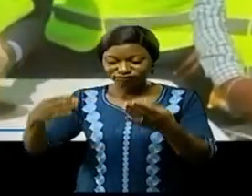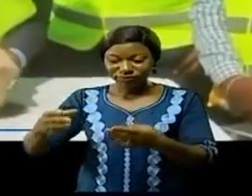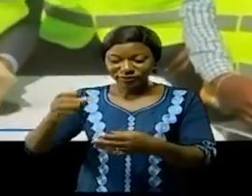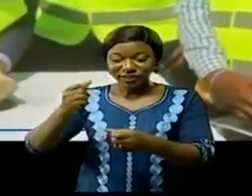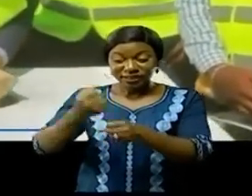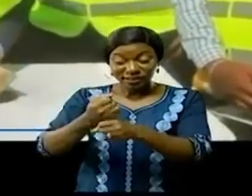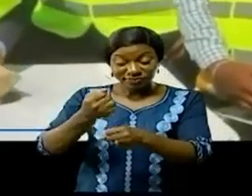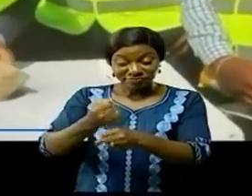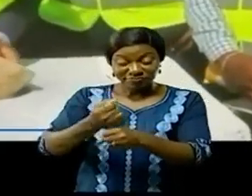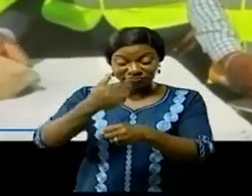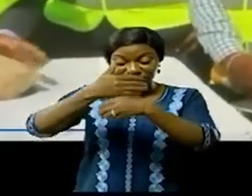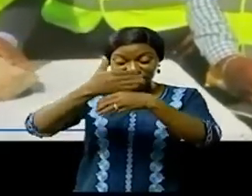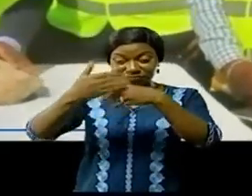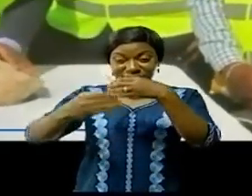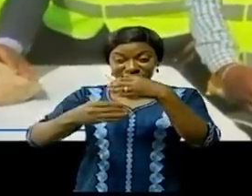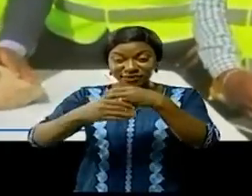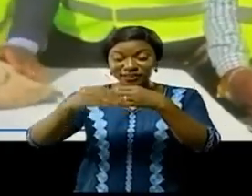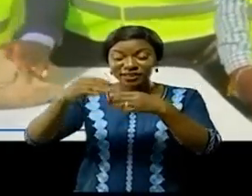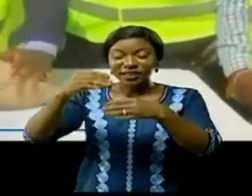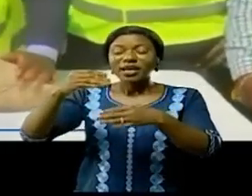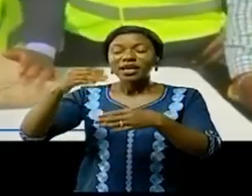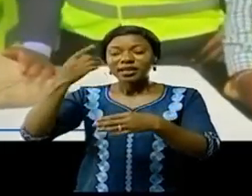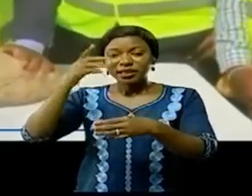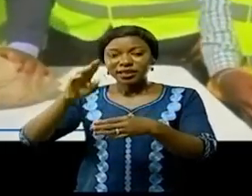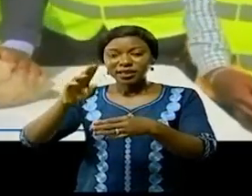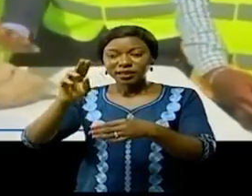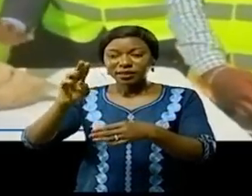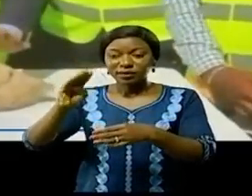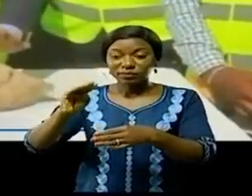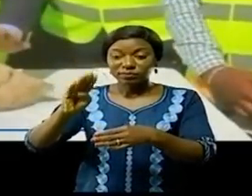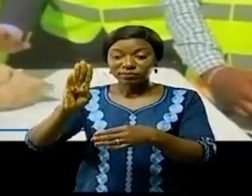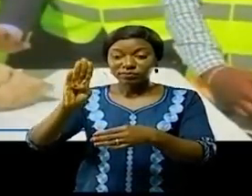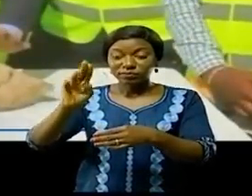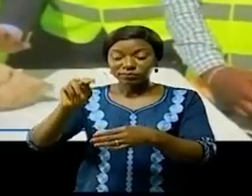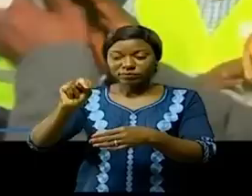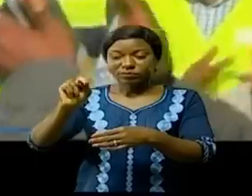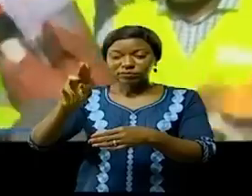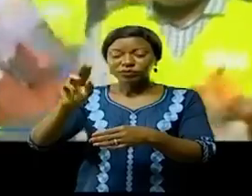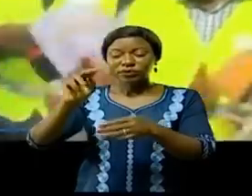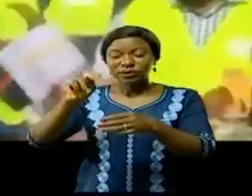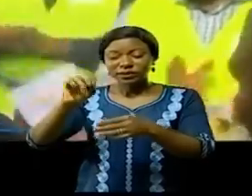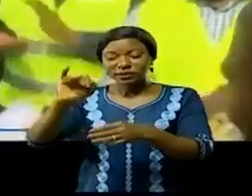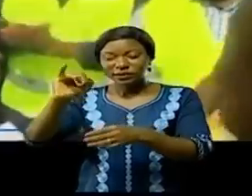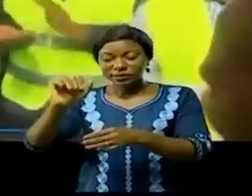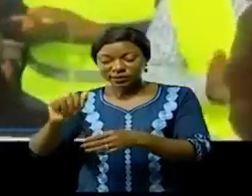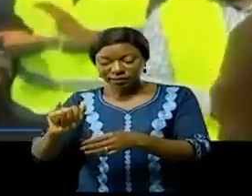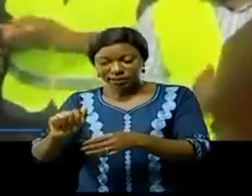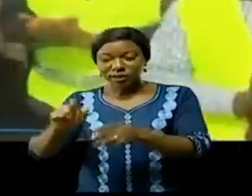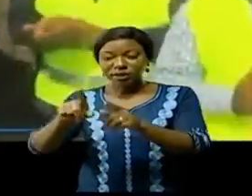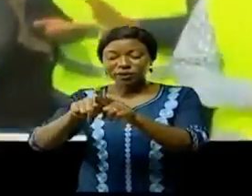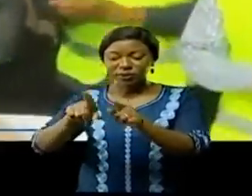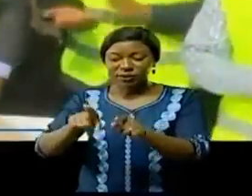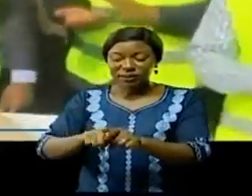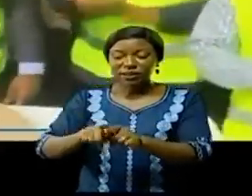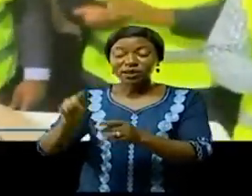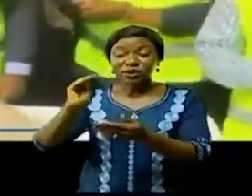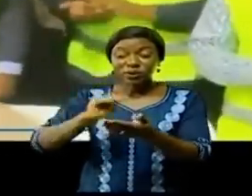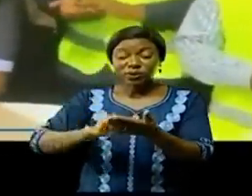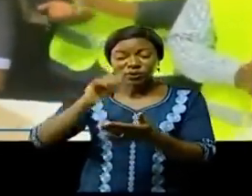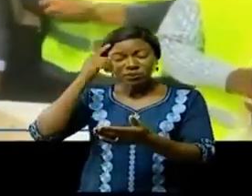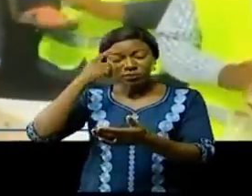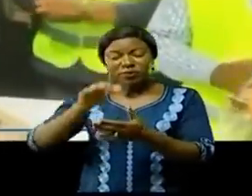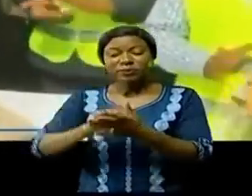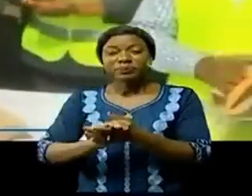de l'université de Bounia par la pose de la première pierre, un projet qui sera exécuté par la société ZS Solutions, qui